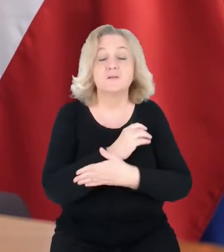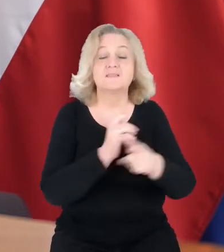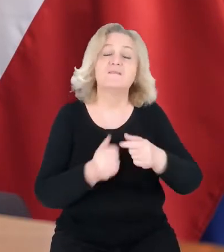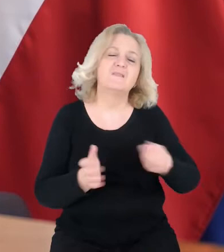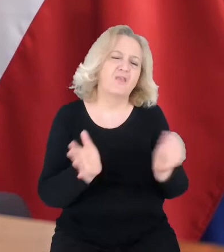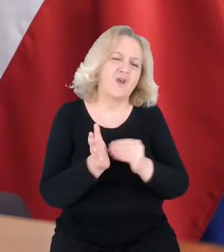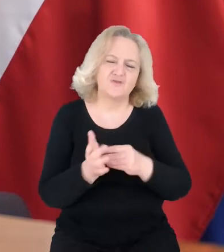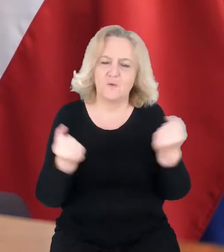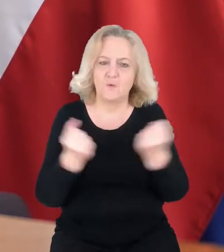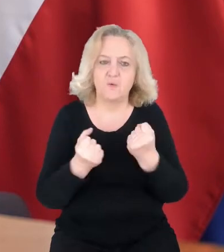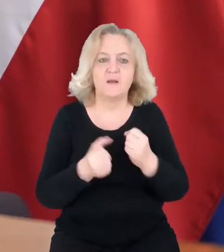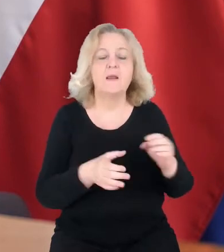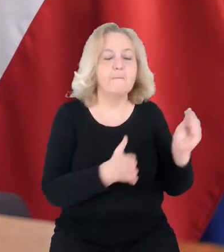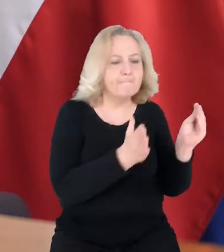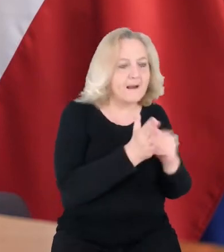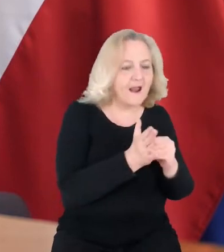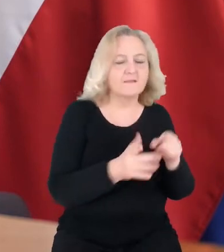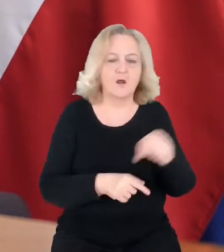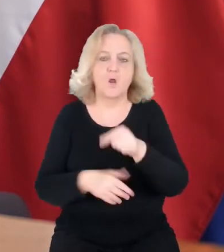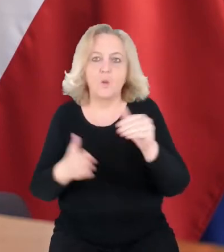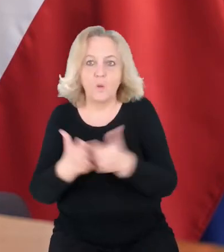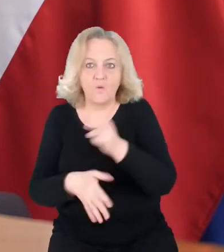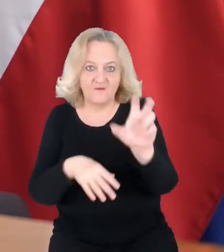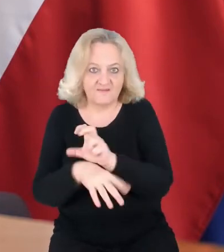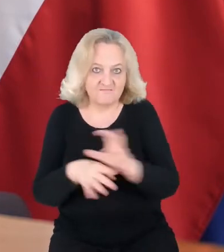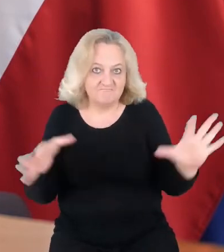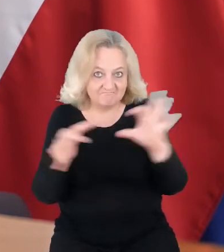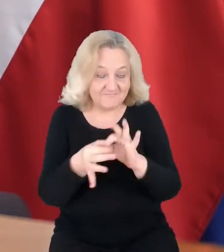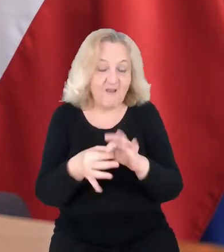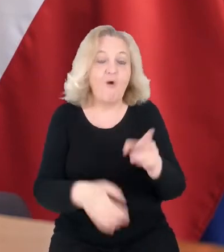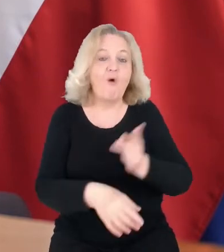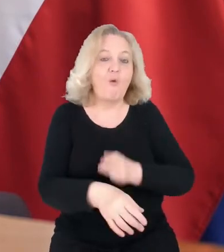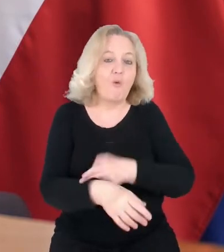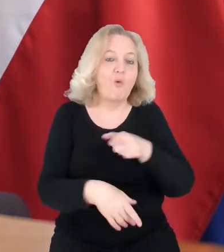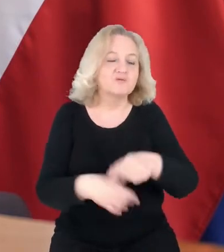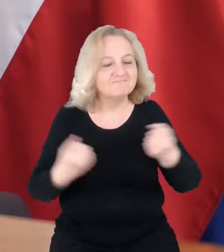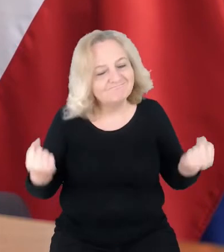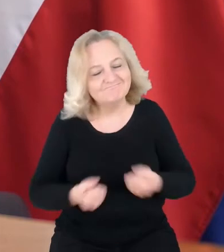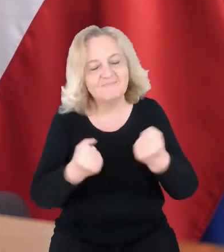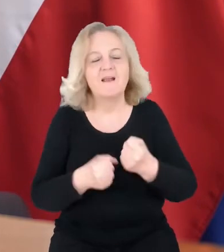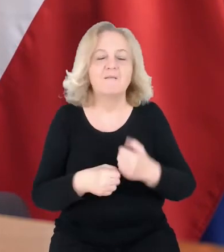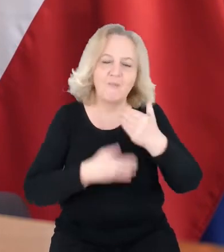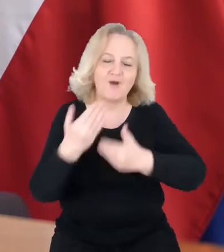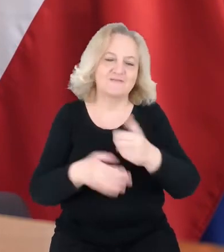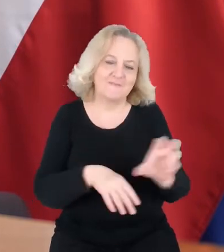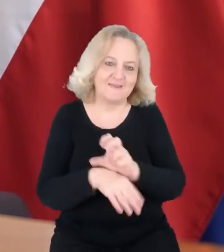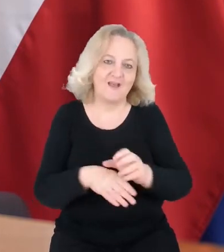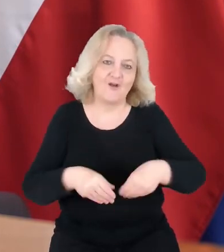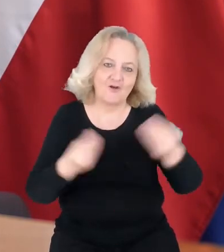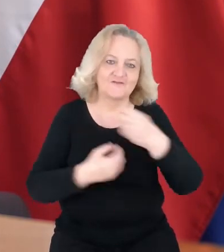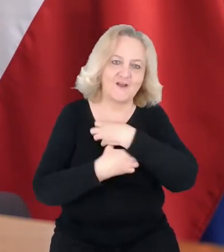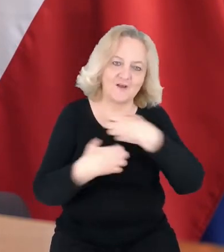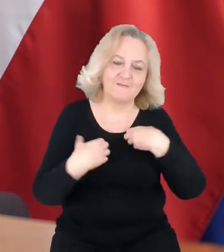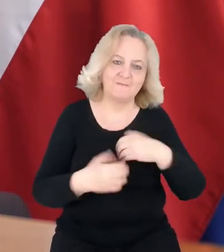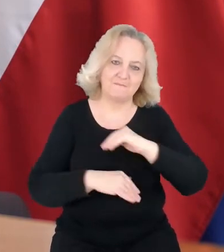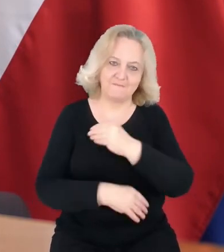doświadczenie, łącząc praktykę z najnowszą technologią, Urząd przyczynia się do postępu technicznego i rozwoju gospodarczego